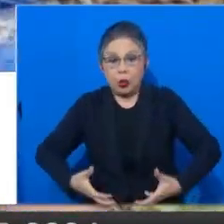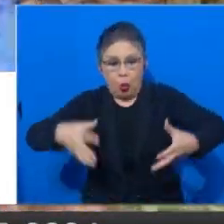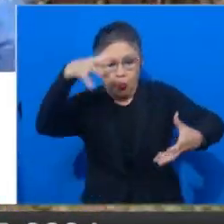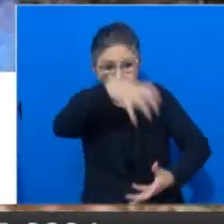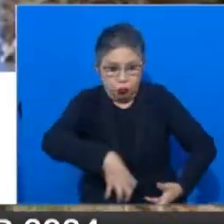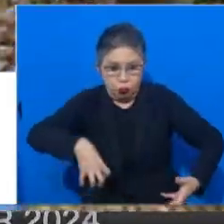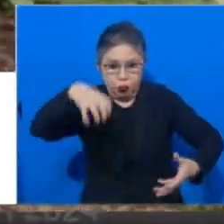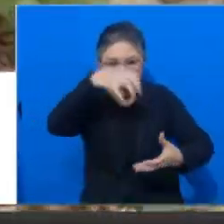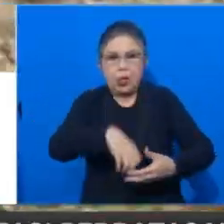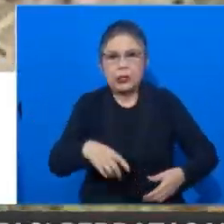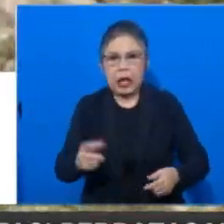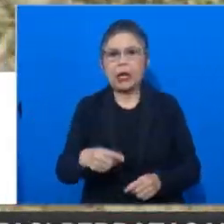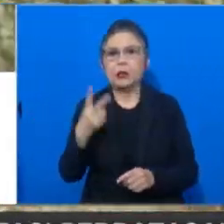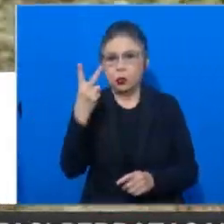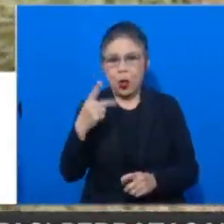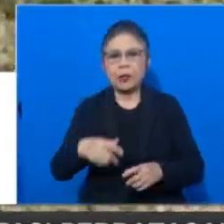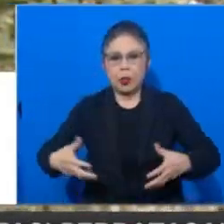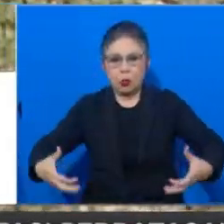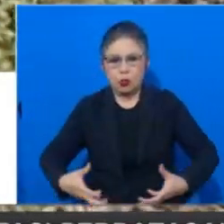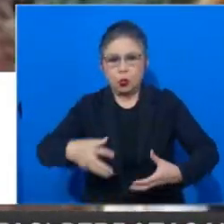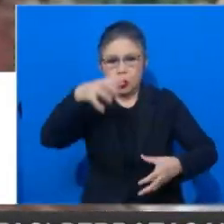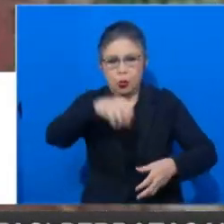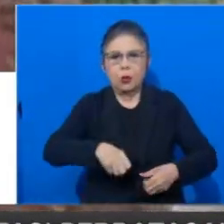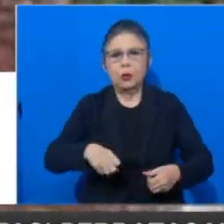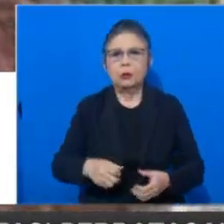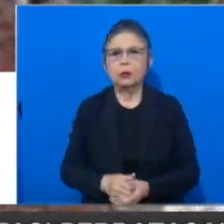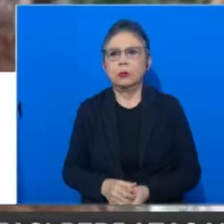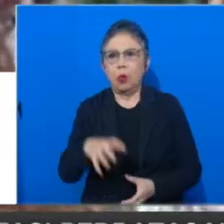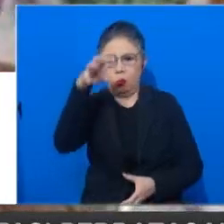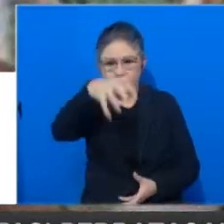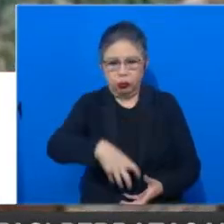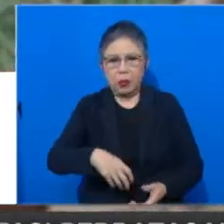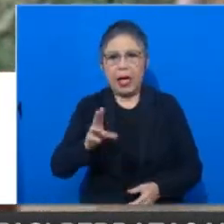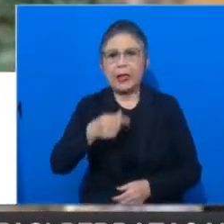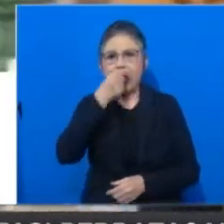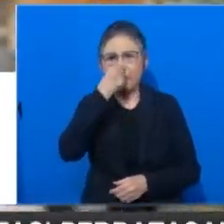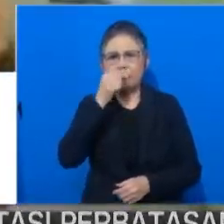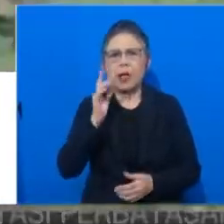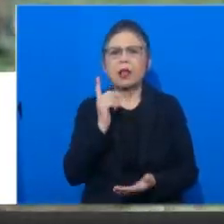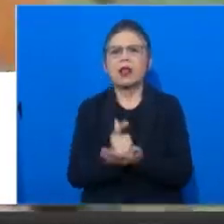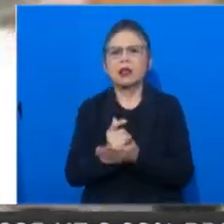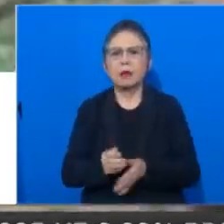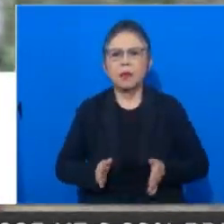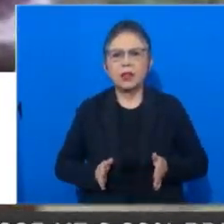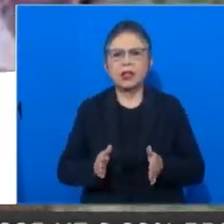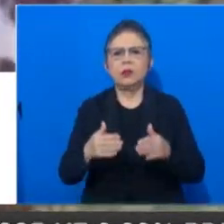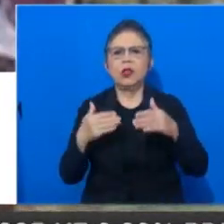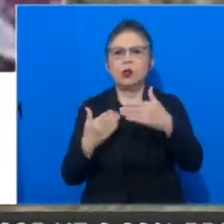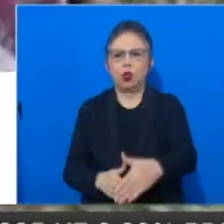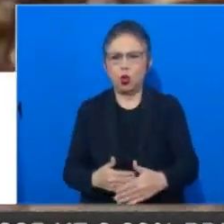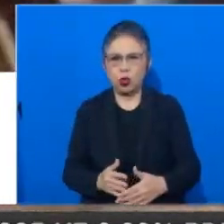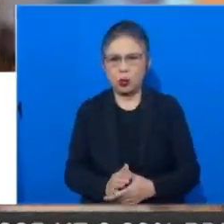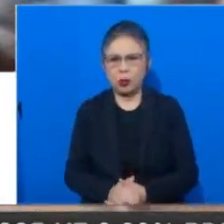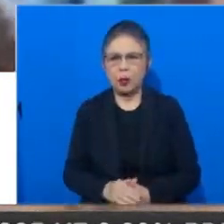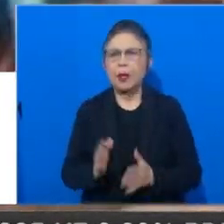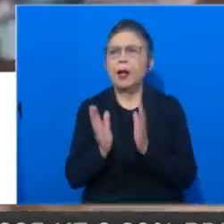sekarang alhamdulillah dikirim lagi heksa yang ukuran 200. Hingga Kamis, jalan masih tertimbun longsor. Warga berharap